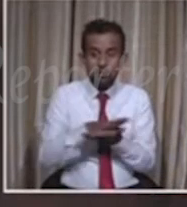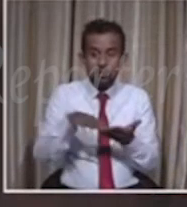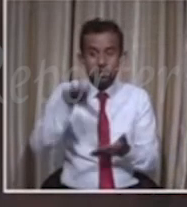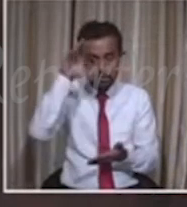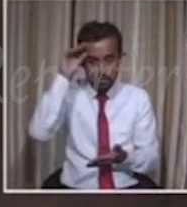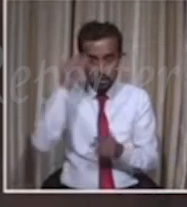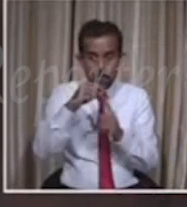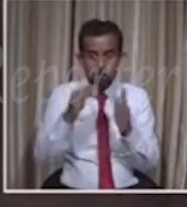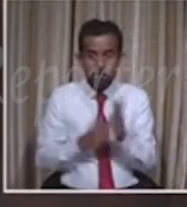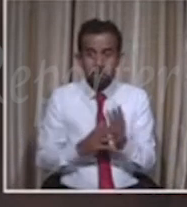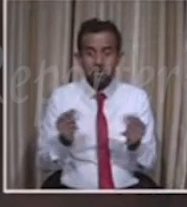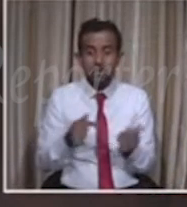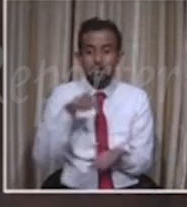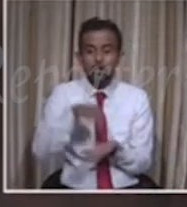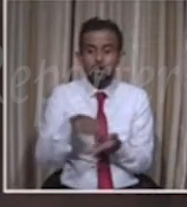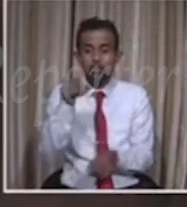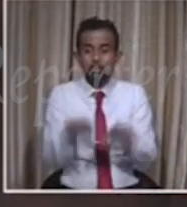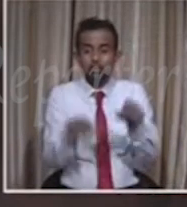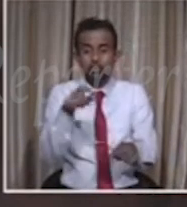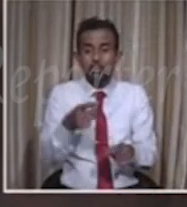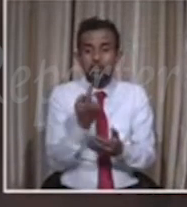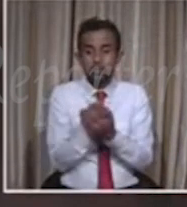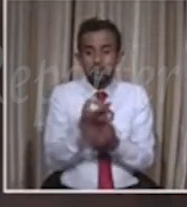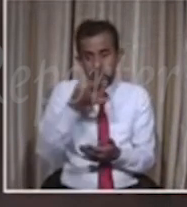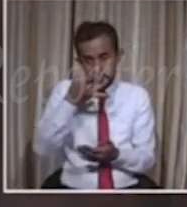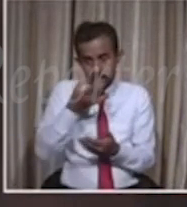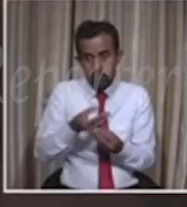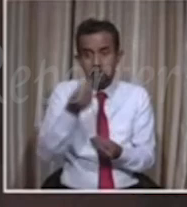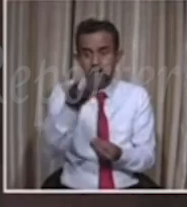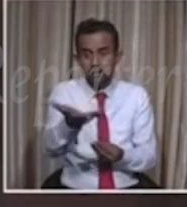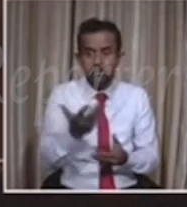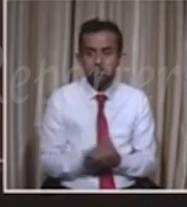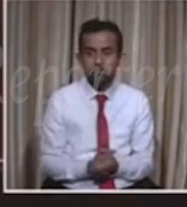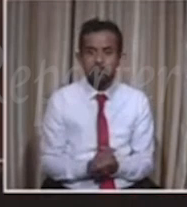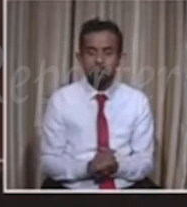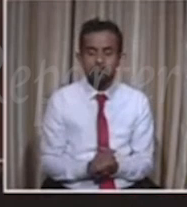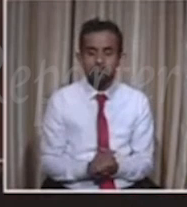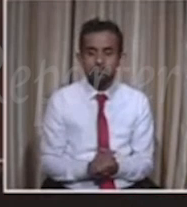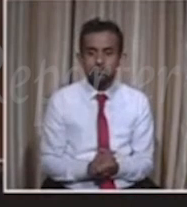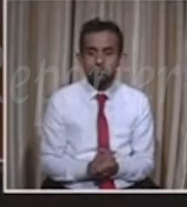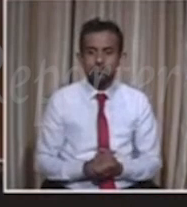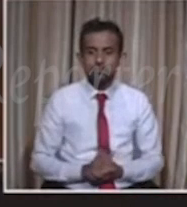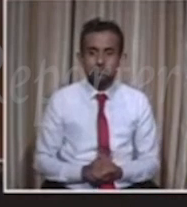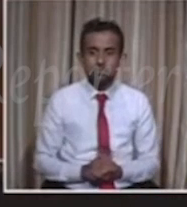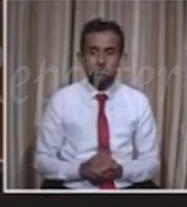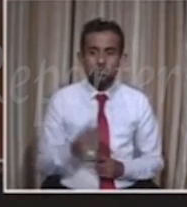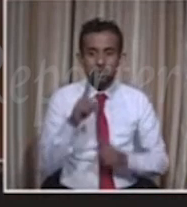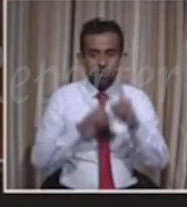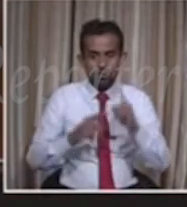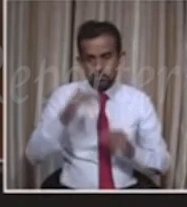අගමැතිතුමනි වහම මේ නගරයේ ඉන්න මිනිසුන්ට භූමි දෙල් ටික අරන් දෙන්න ඔව් මේ මේ ගරු